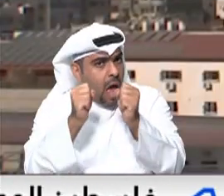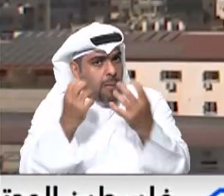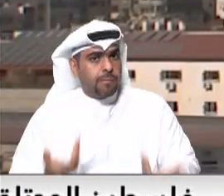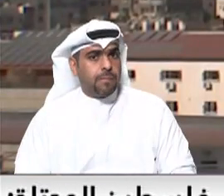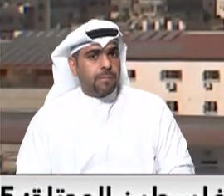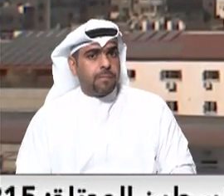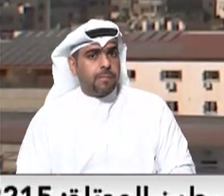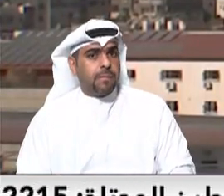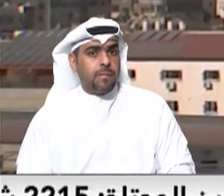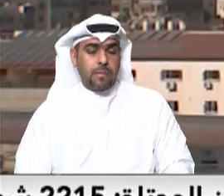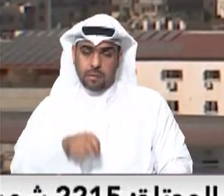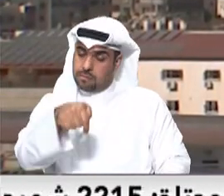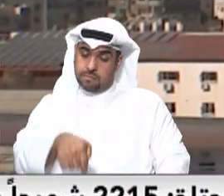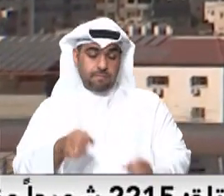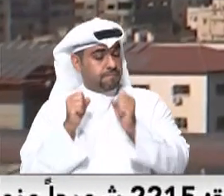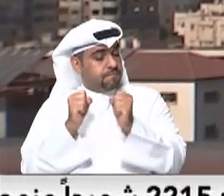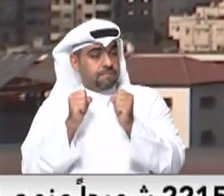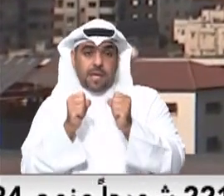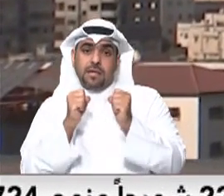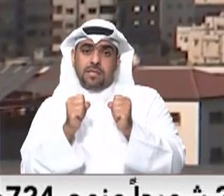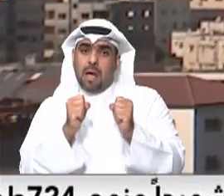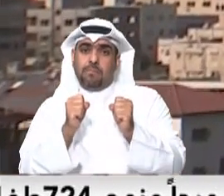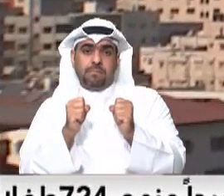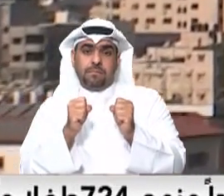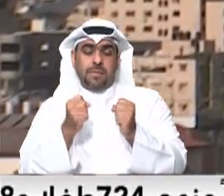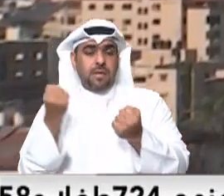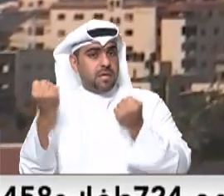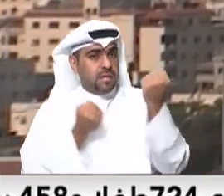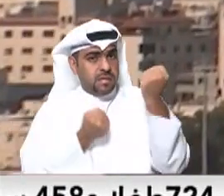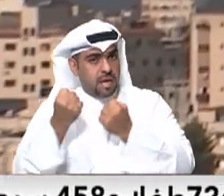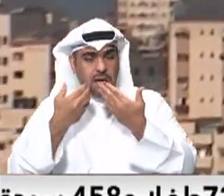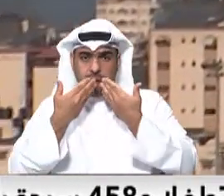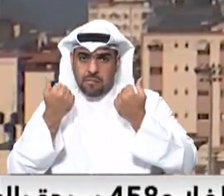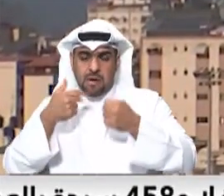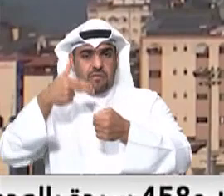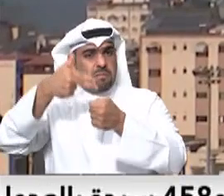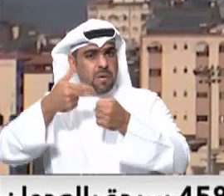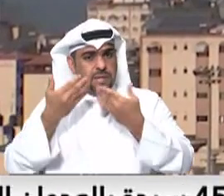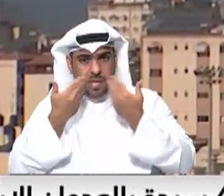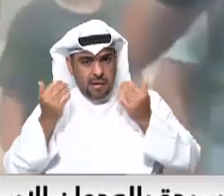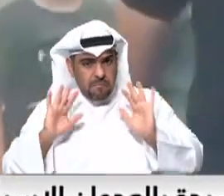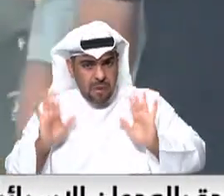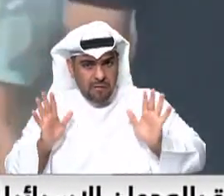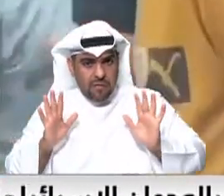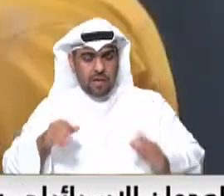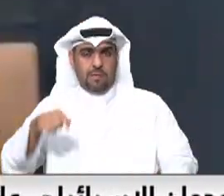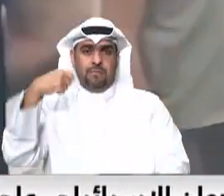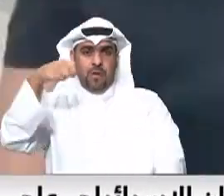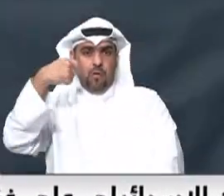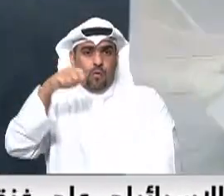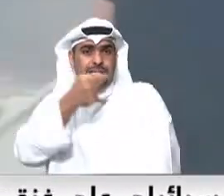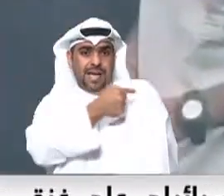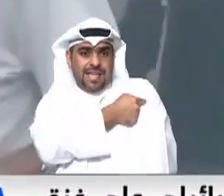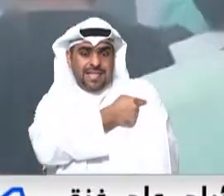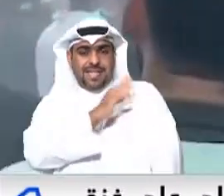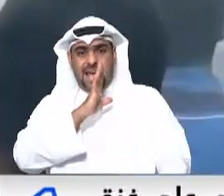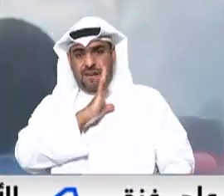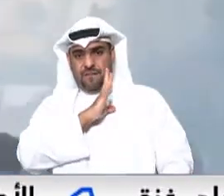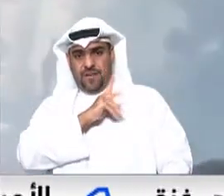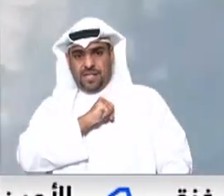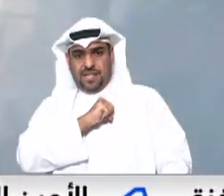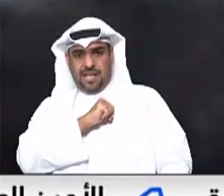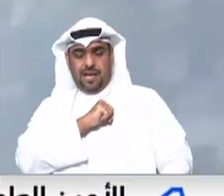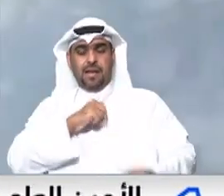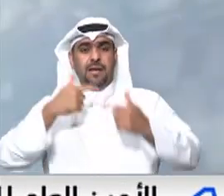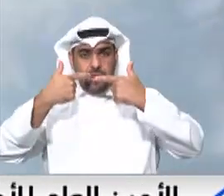بمدى نقص الإمكانيات الموجودة في قطاع غزة. وزارة الصحة الفلسطينية أعلنت إعلانه